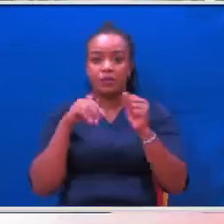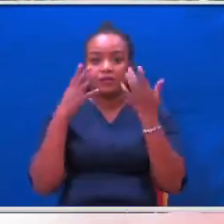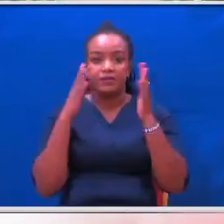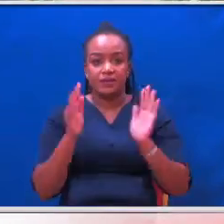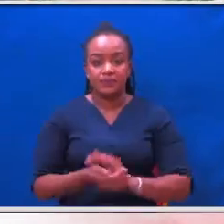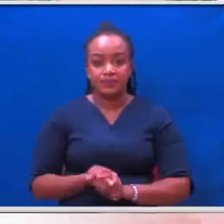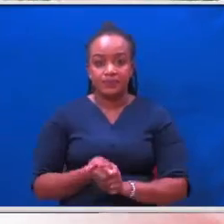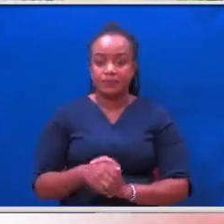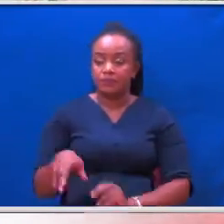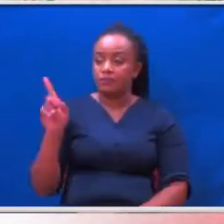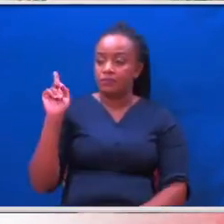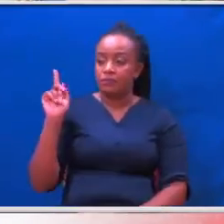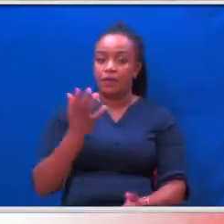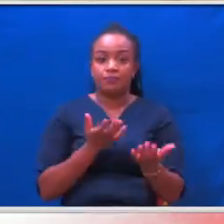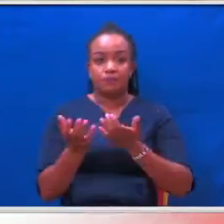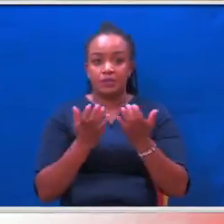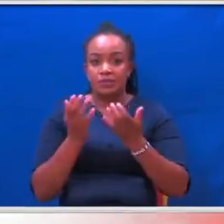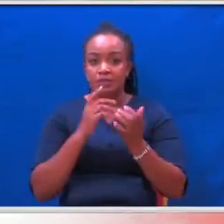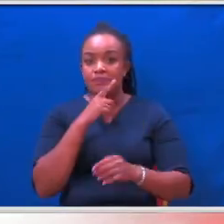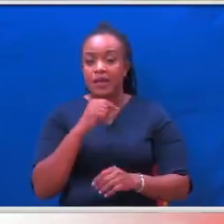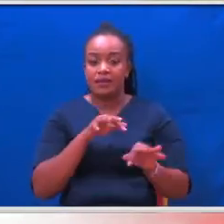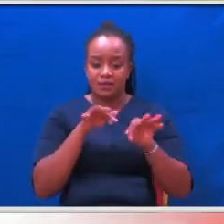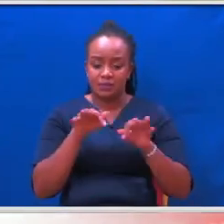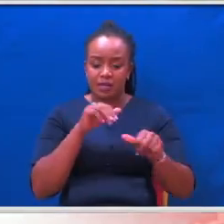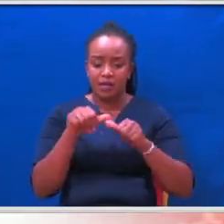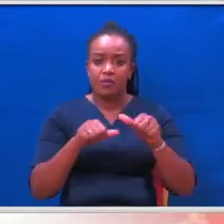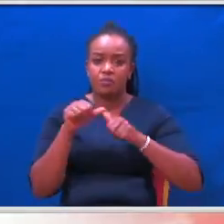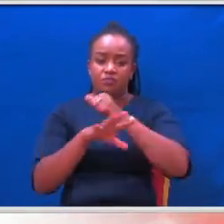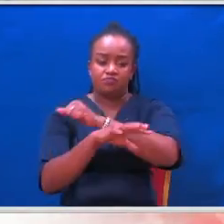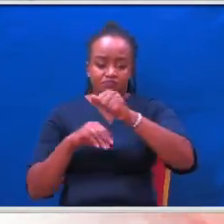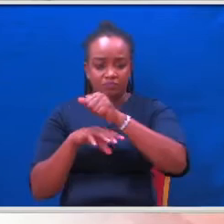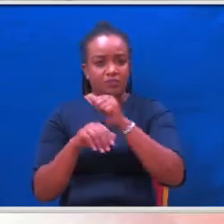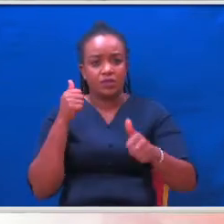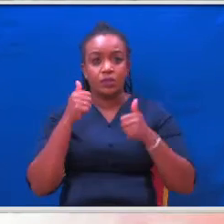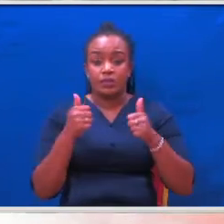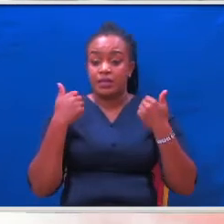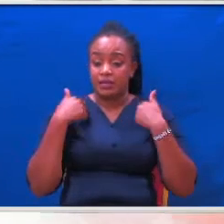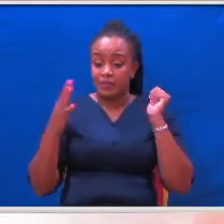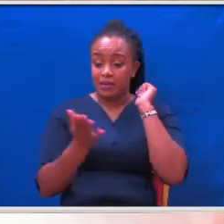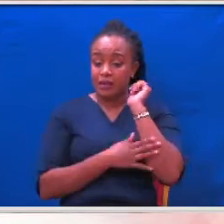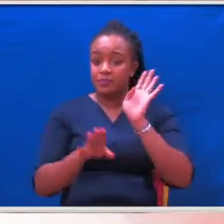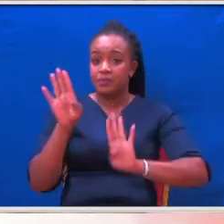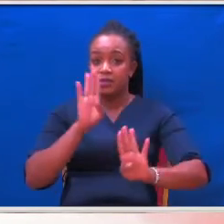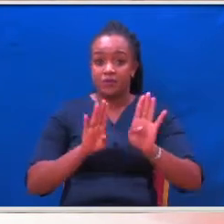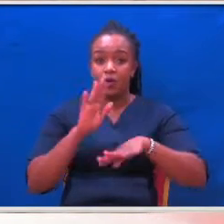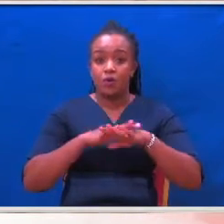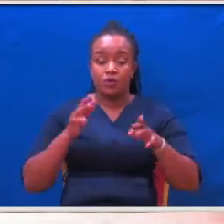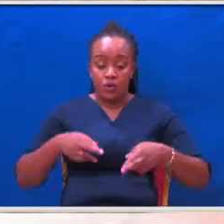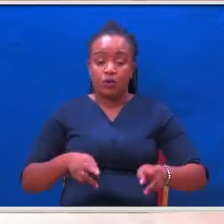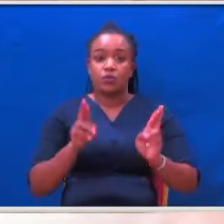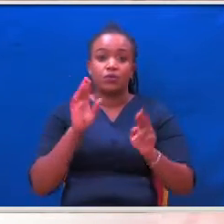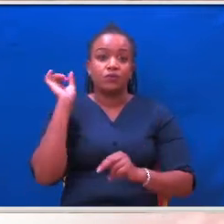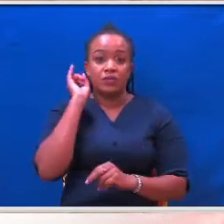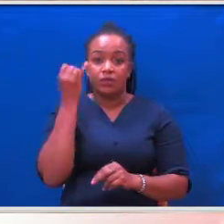Nicholas Lorot, mmoja wa wafanyabiashara, anaeleza kuwa tukio hilo limekuwa mazoea mara kwa mara katika barabara ya Isiolo